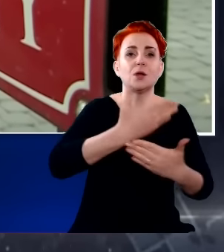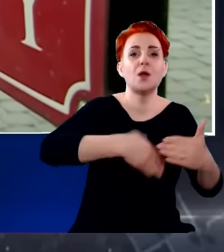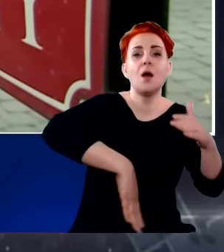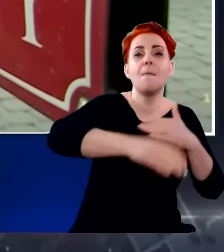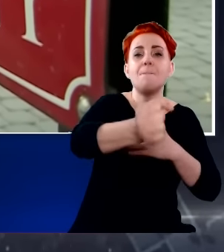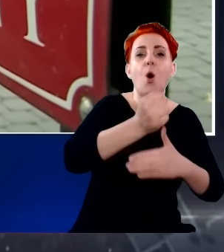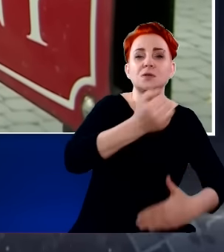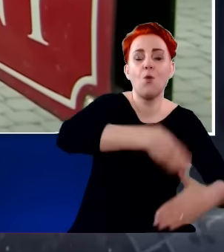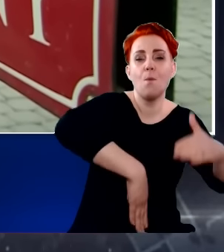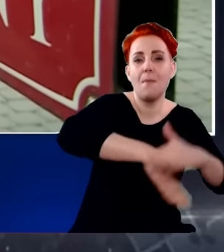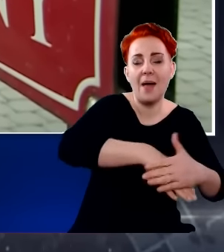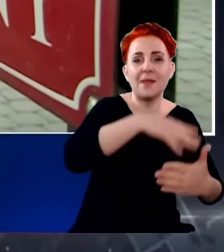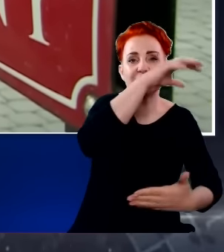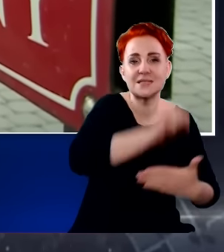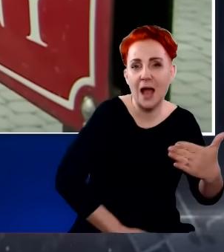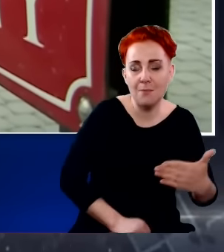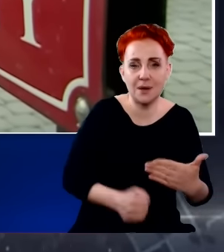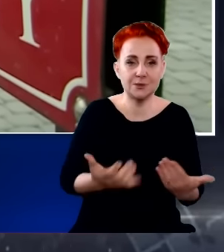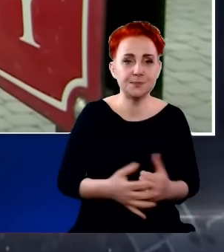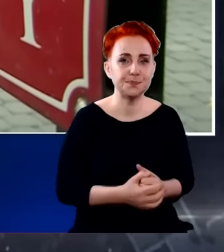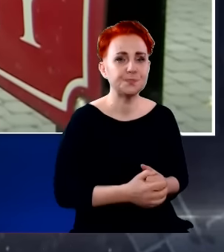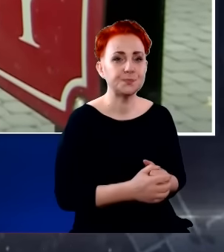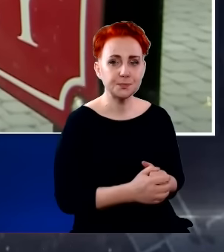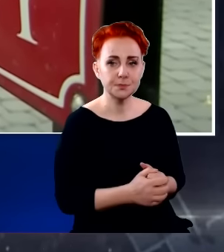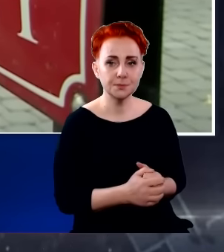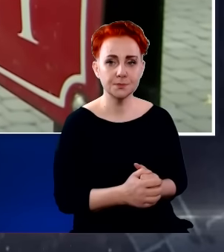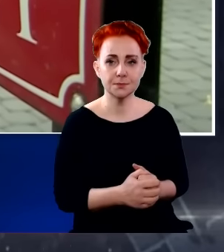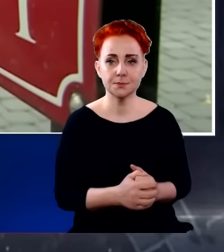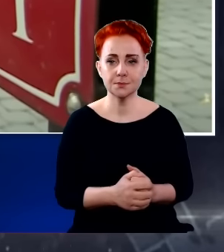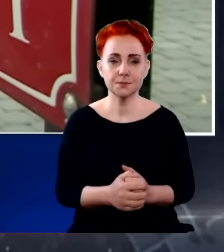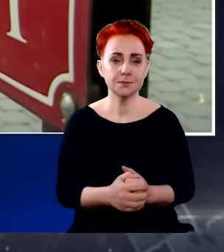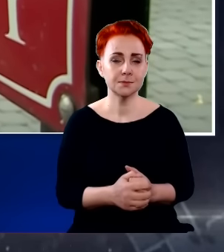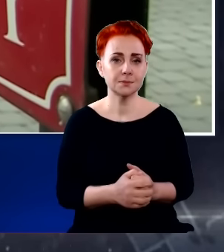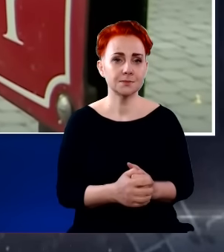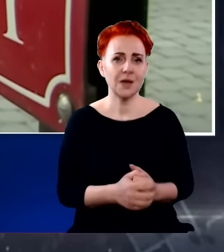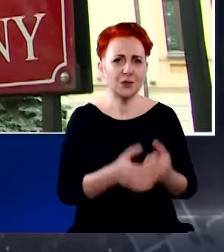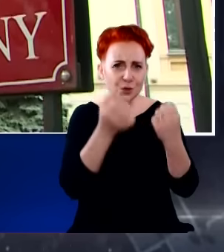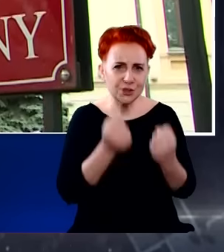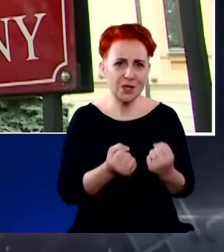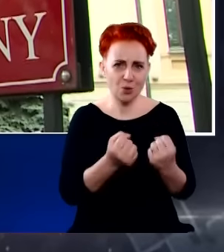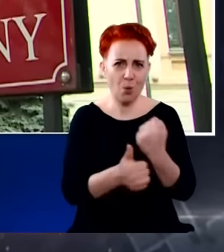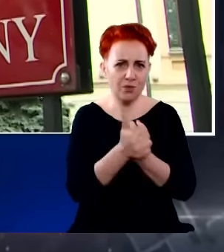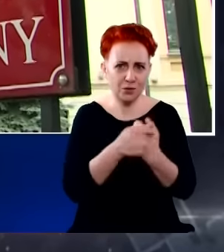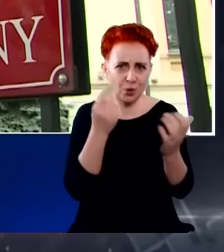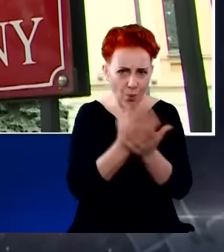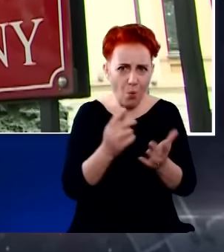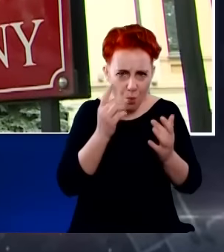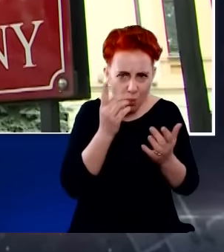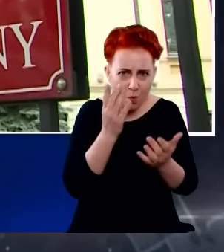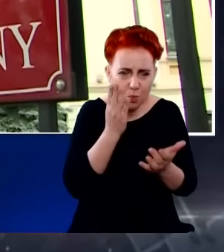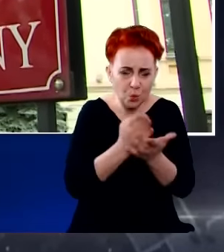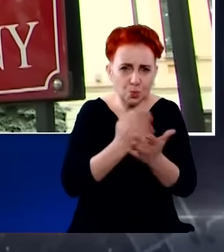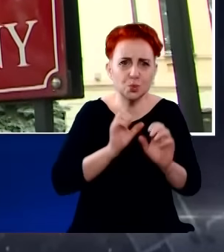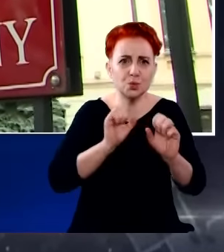zupełnie bez... Nie, ale pani marszałek, znaczy naprawdę nie jest trudno udowodnić, że to już działa, tak? Bo zastosowano działania